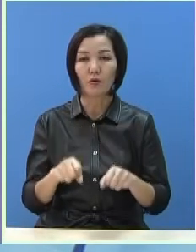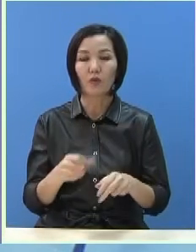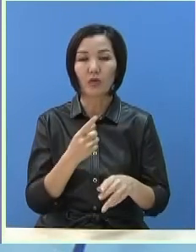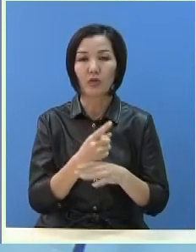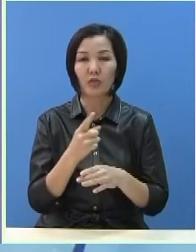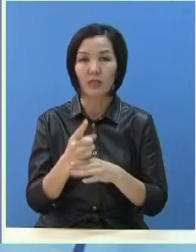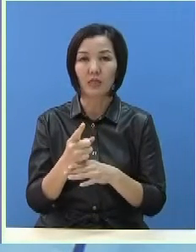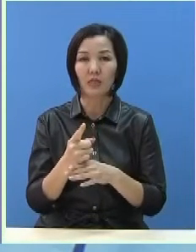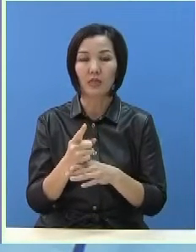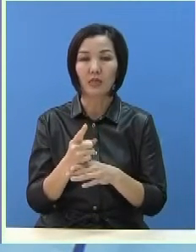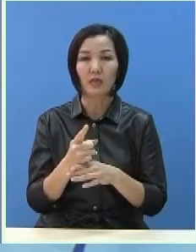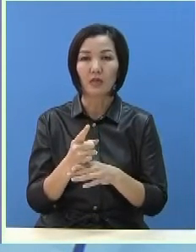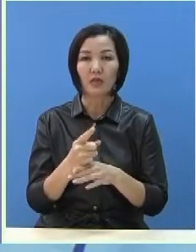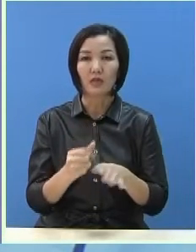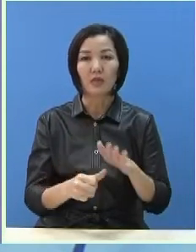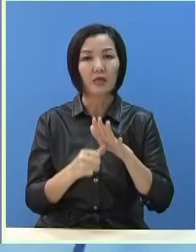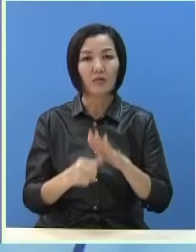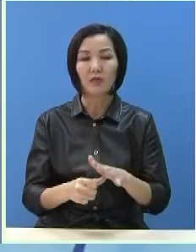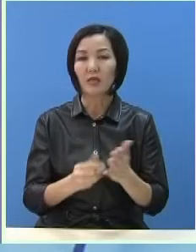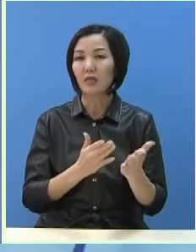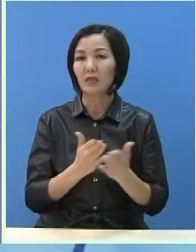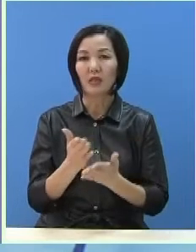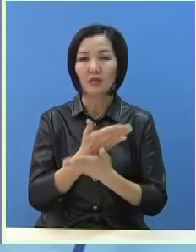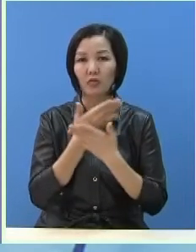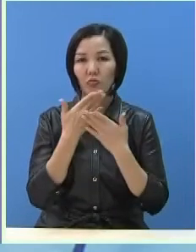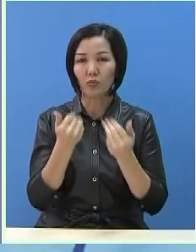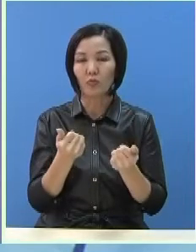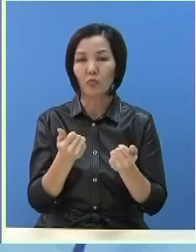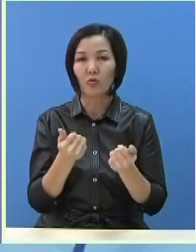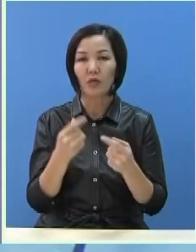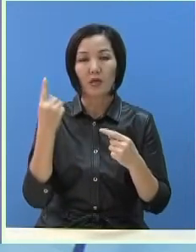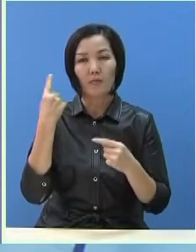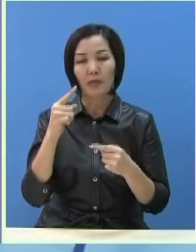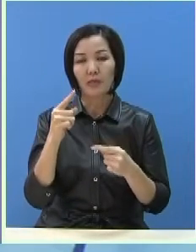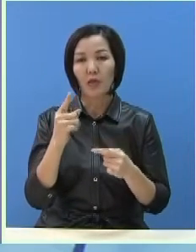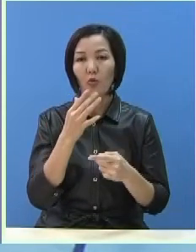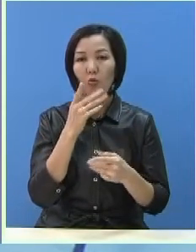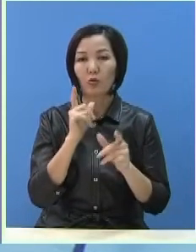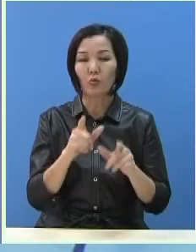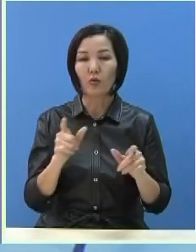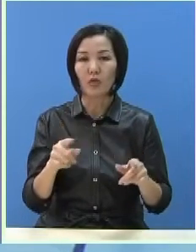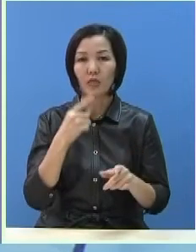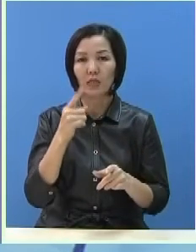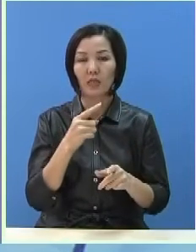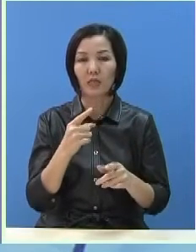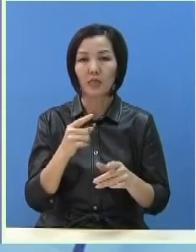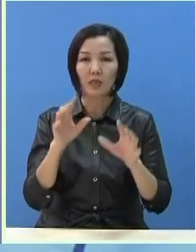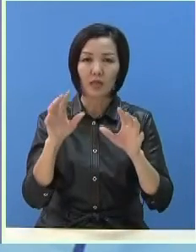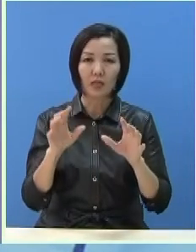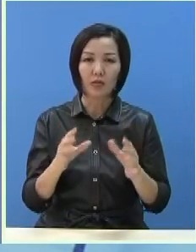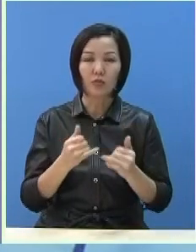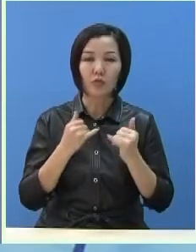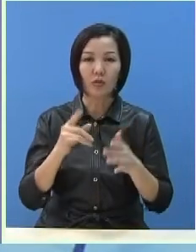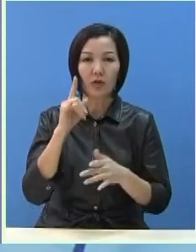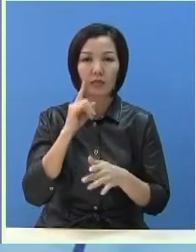шектейтін, кемсітетін бізде онда ешқандай саясат жоқ. Өзге ұлт өкілдерінің барлық тілінің, дәстүрінің сақталуы үшін